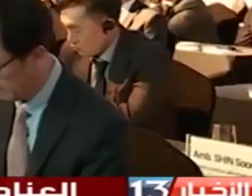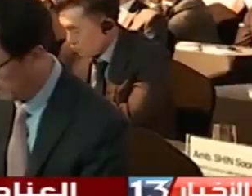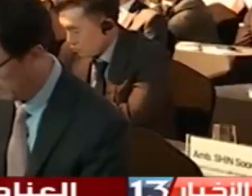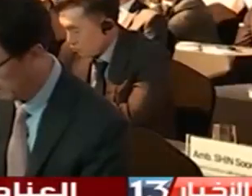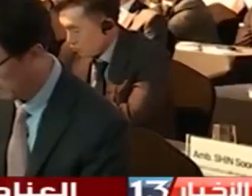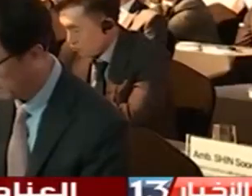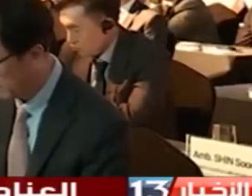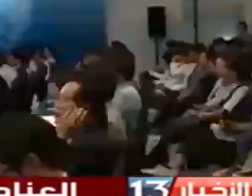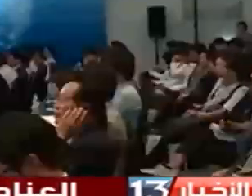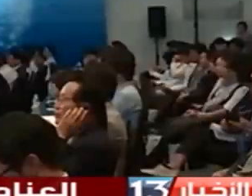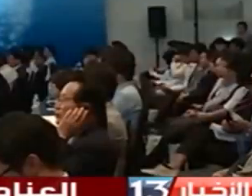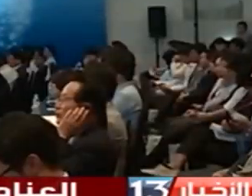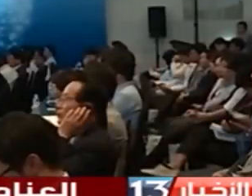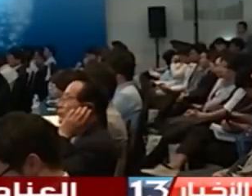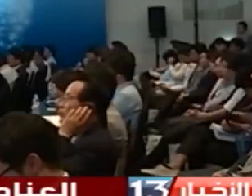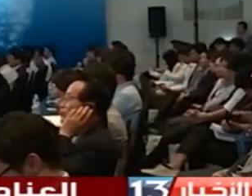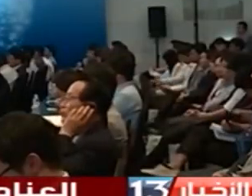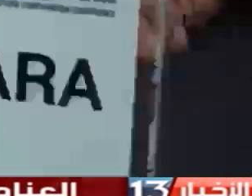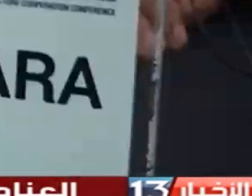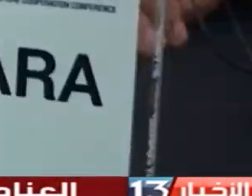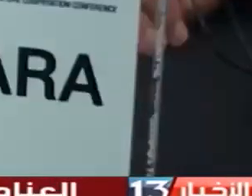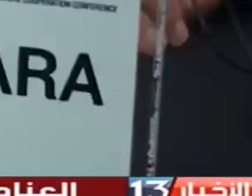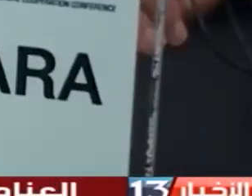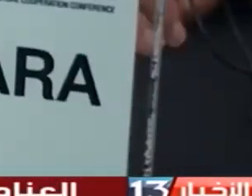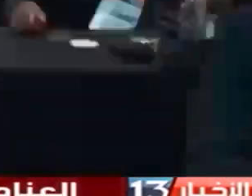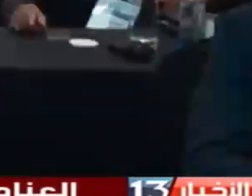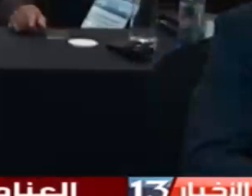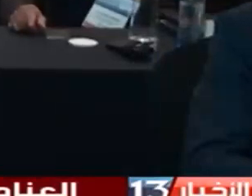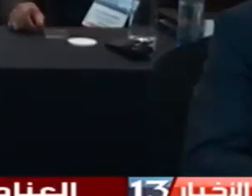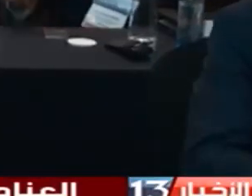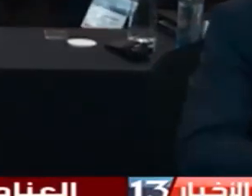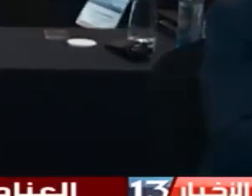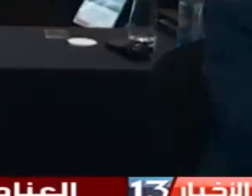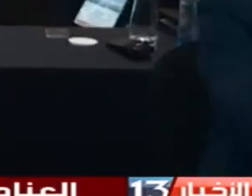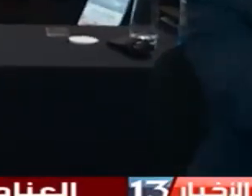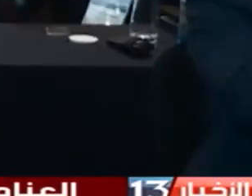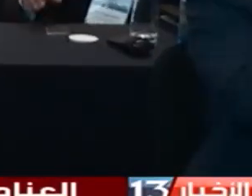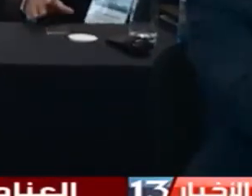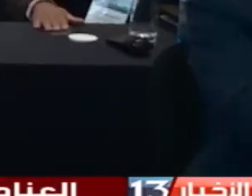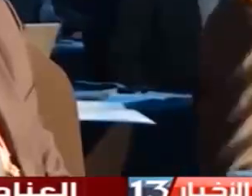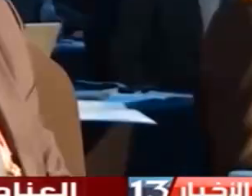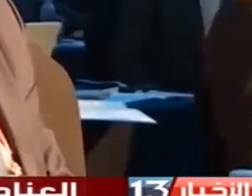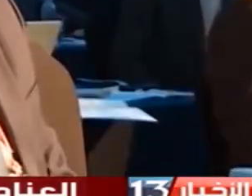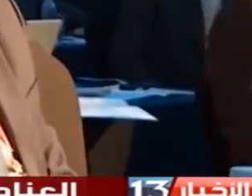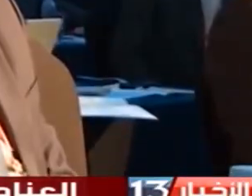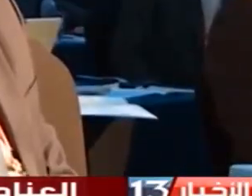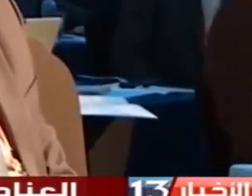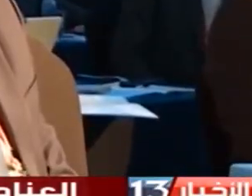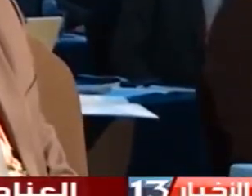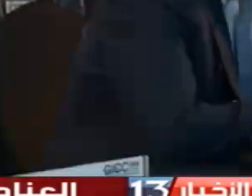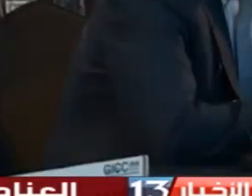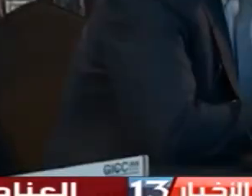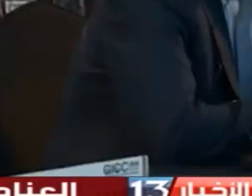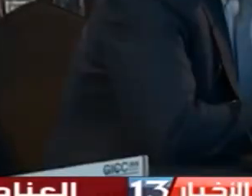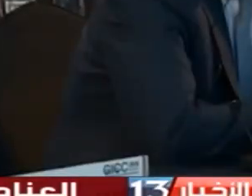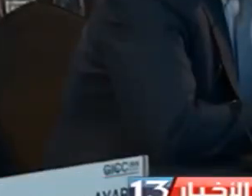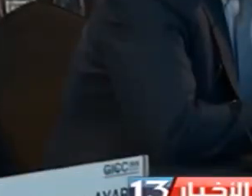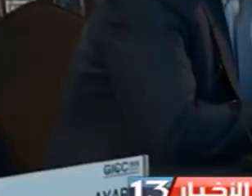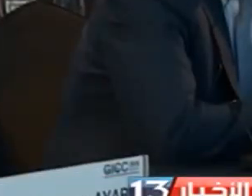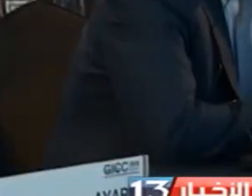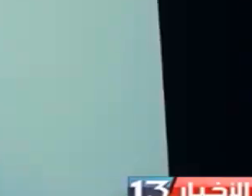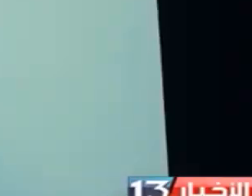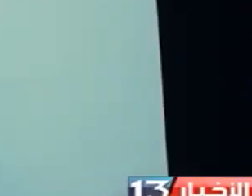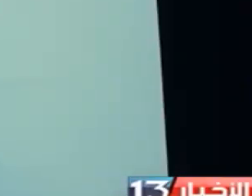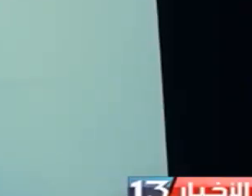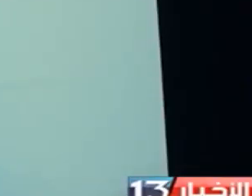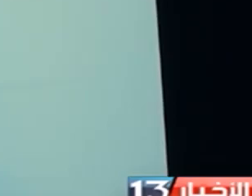سعيا لتحقيق نقلة نوعية في بنيتها التحتية، تونس تشارك في المؤتمر الدولي للبنية التحتية بسيول، والوفد التونسي يبحث سبل